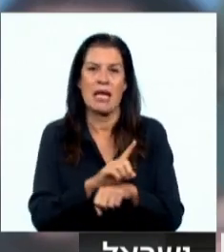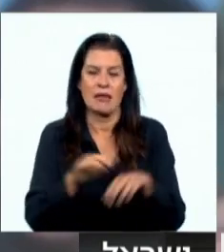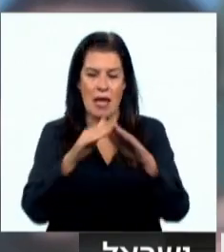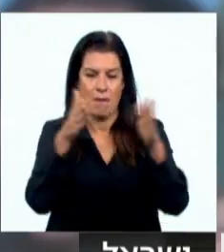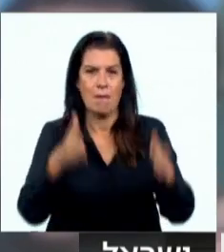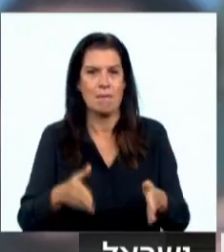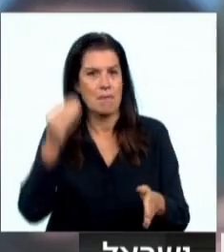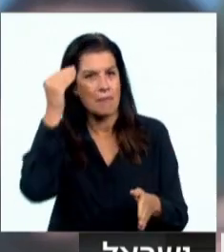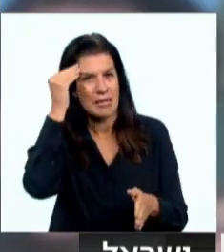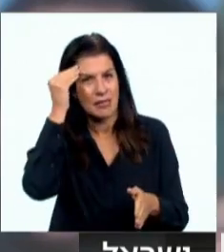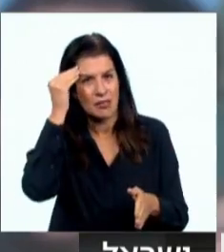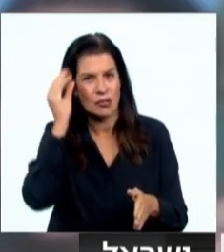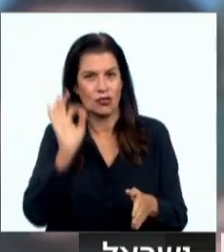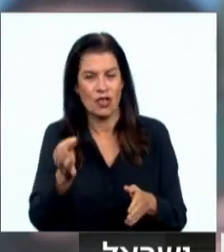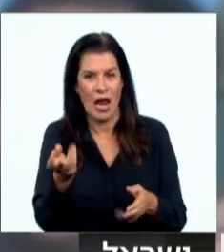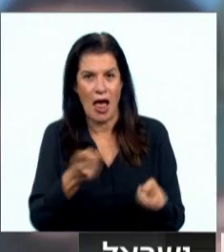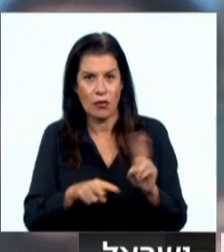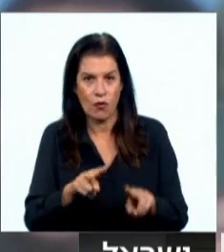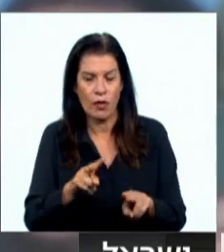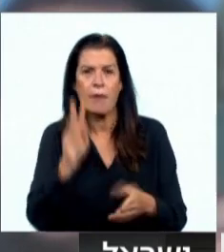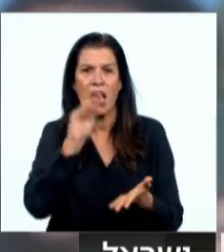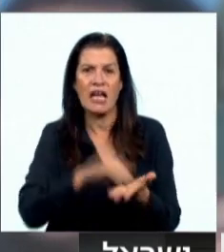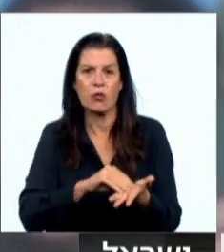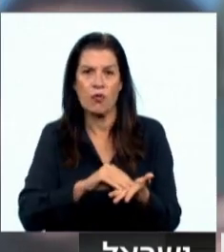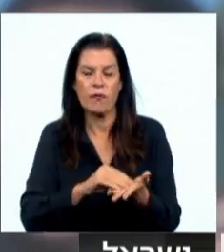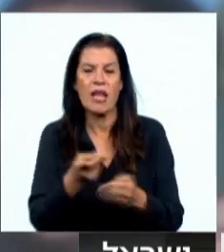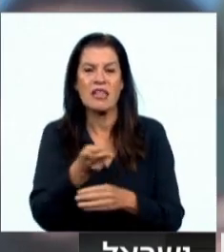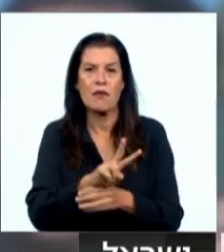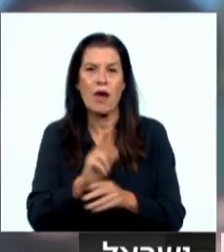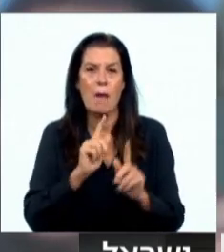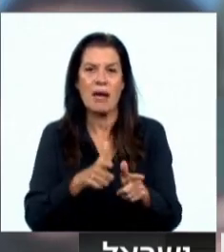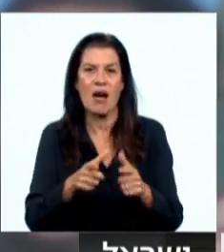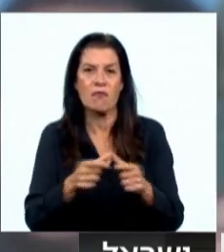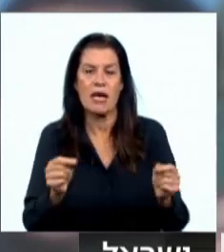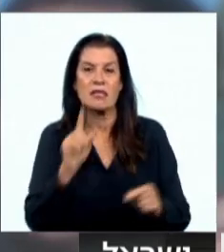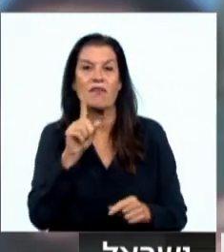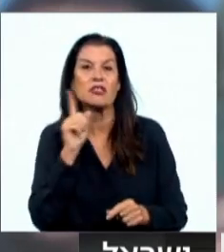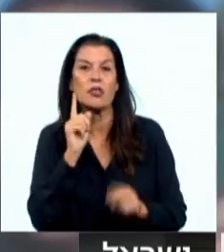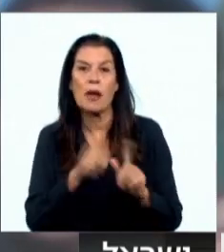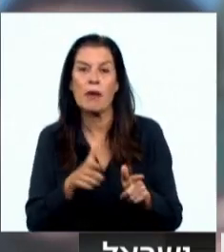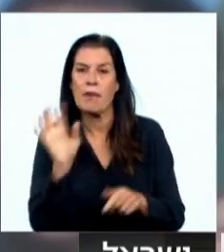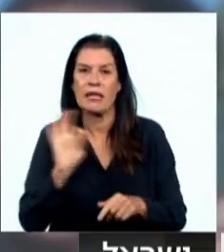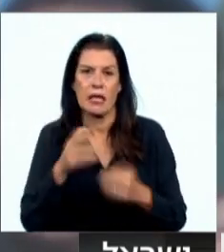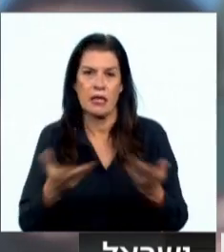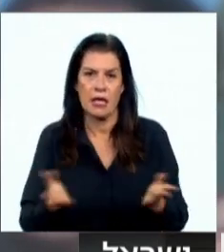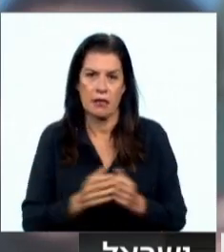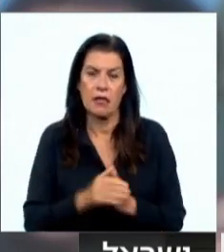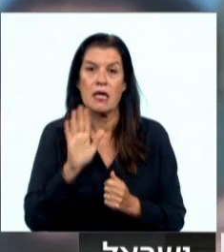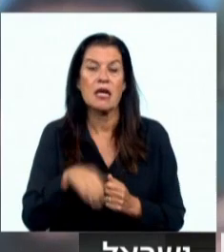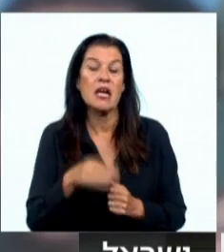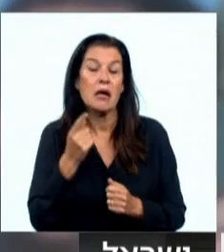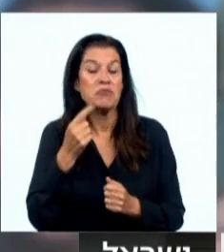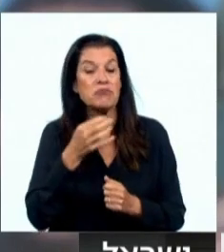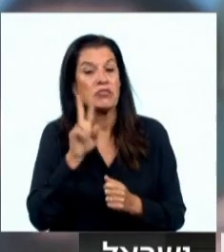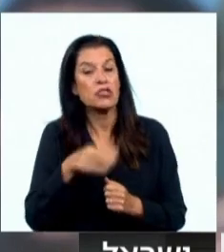בקרב בעזה, אבל עוד אין שם למלחמה. ובין היתר יש דיון האם להכניס את השם עזה למלחמה, לשם